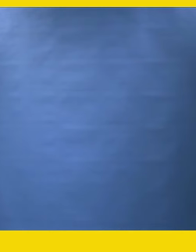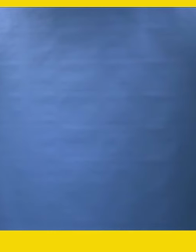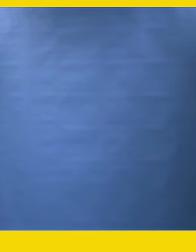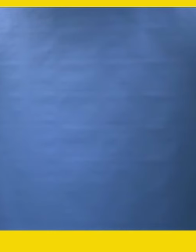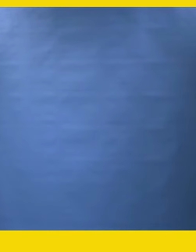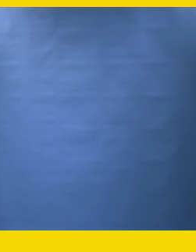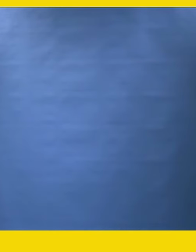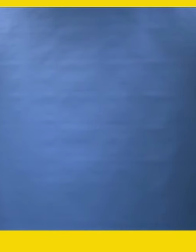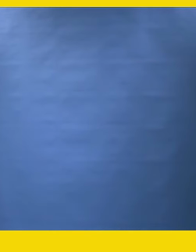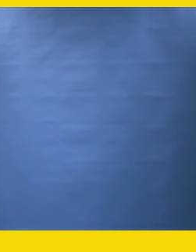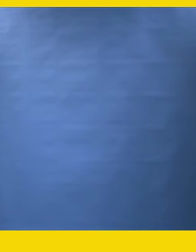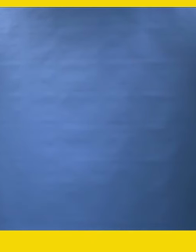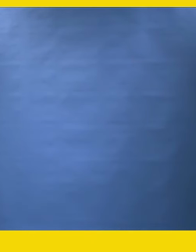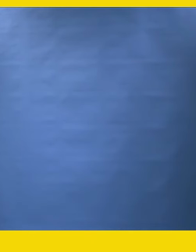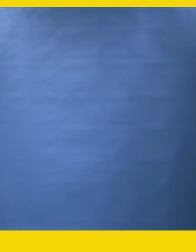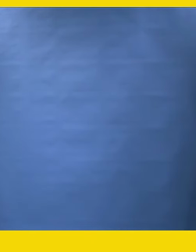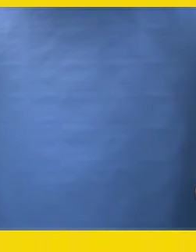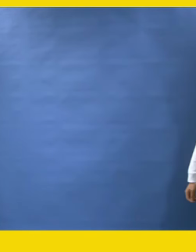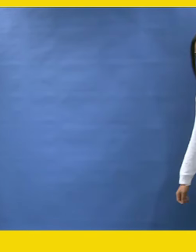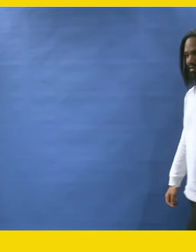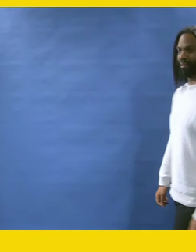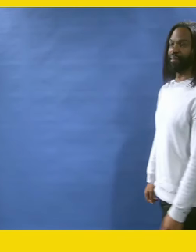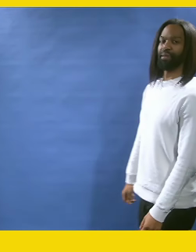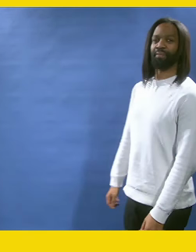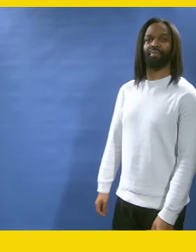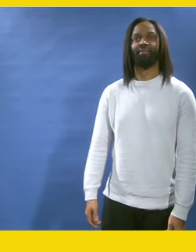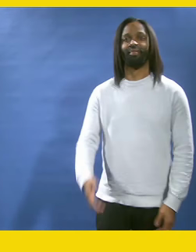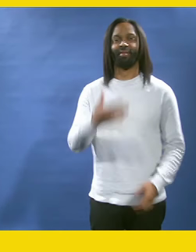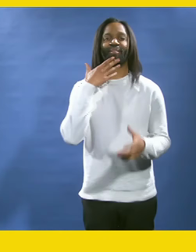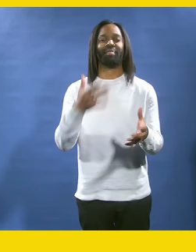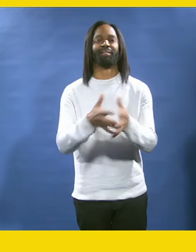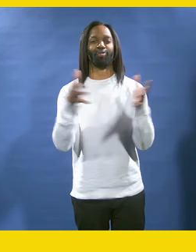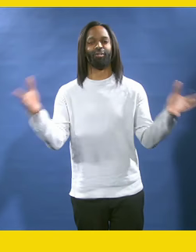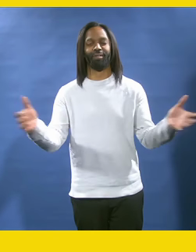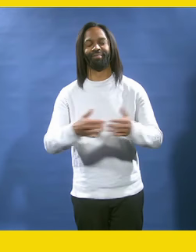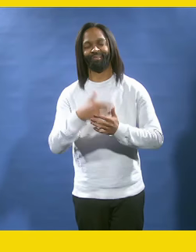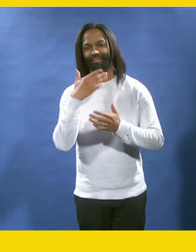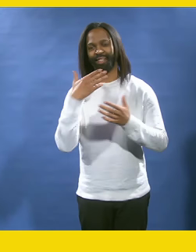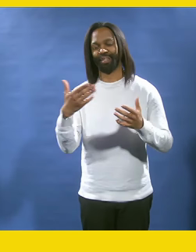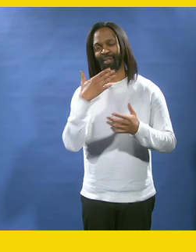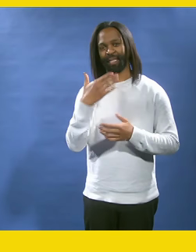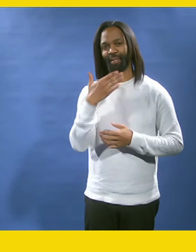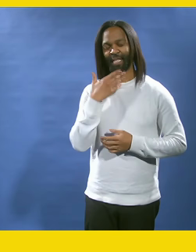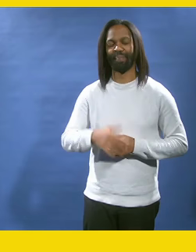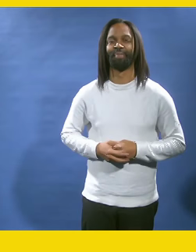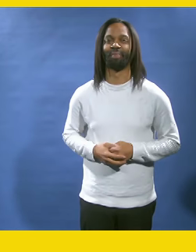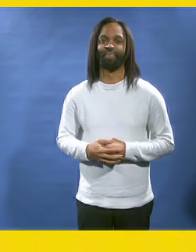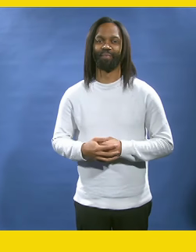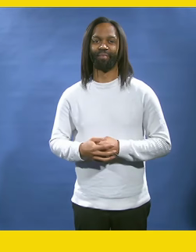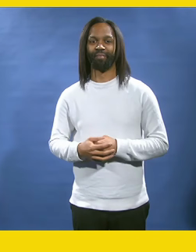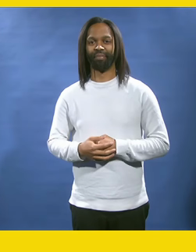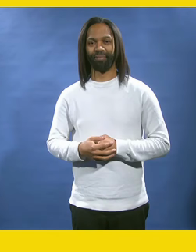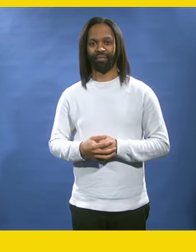Thank you so much. Thank you for being here. Thank you. Thank you so much.